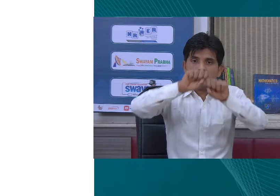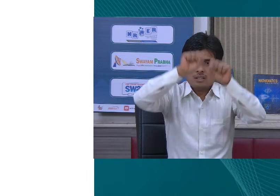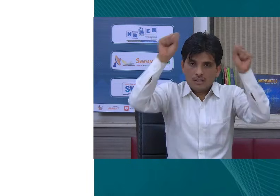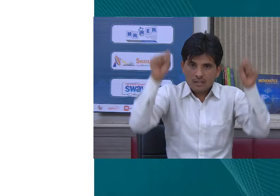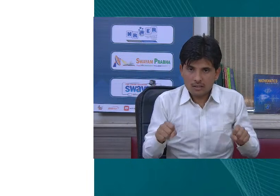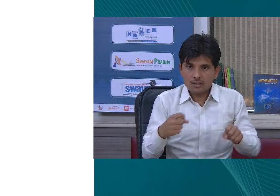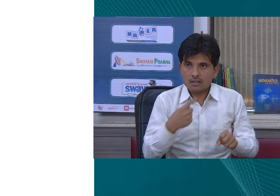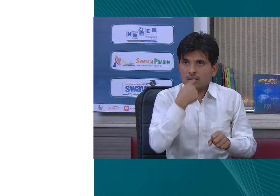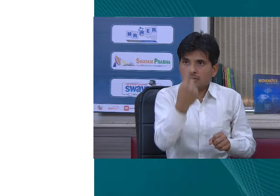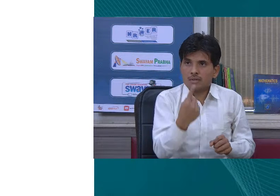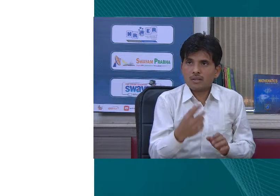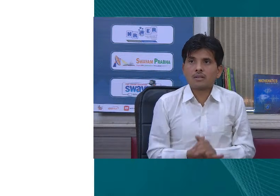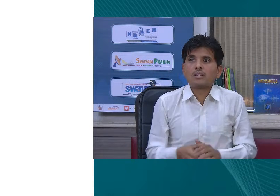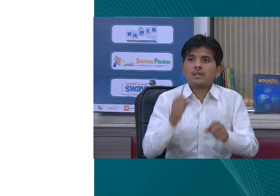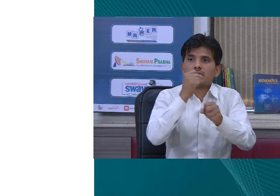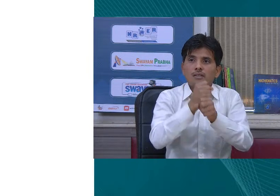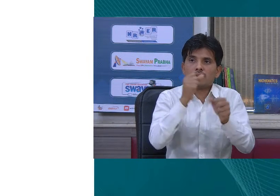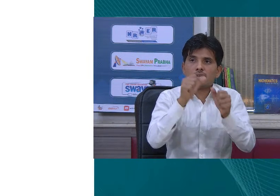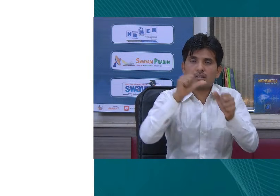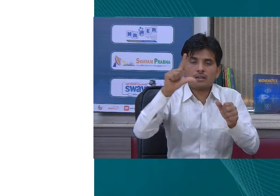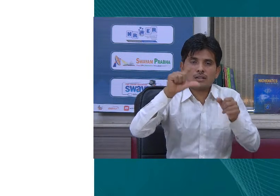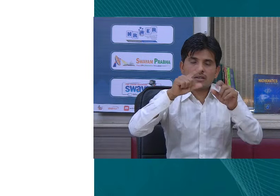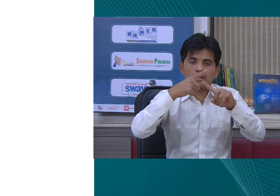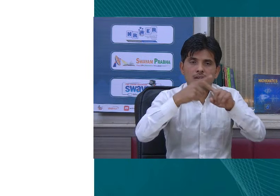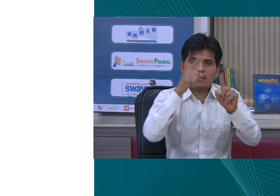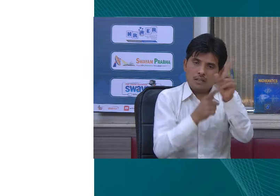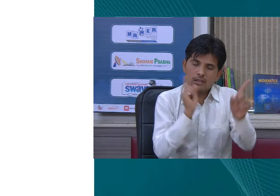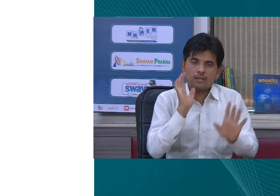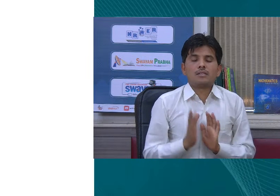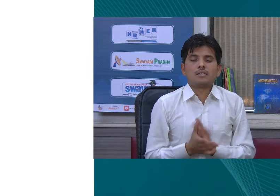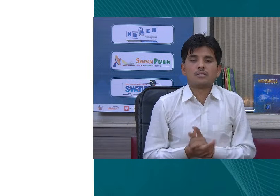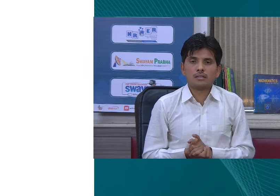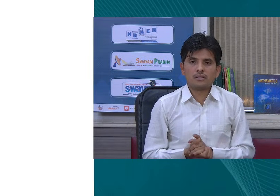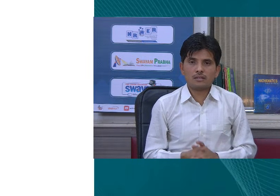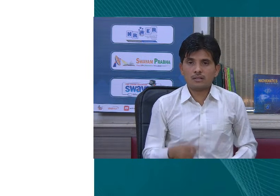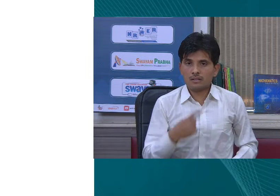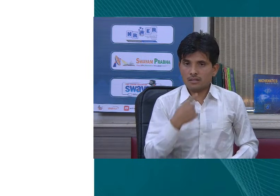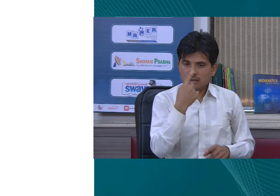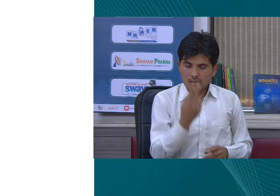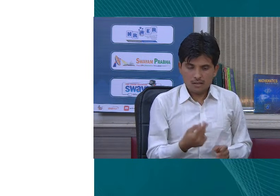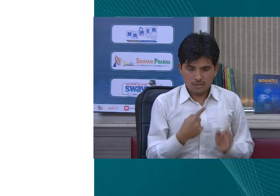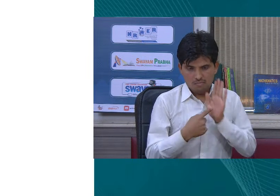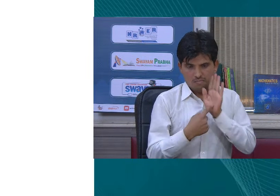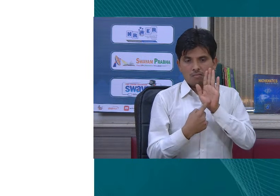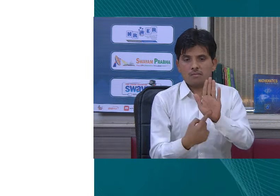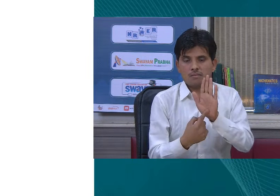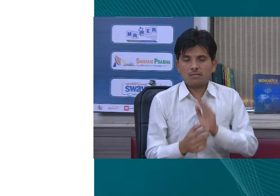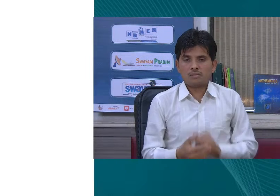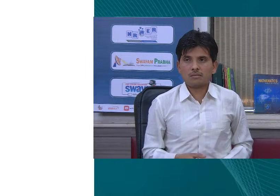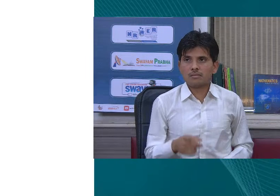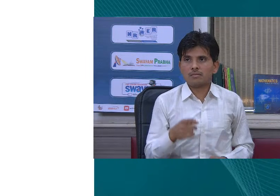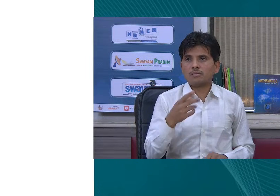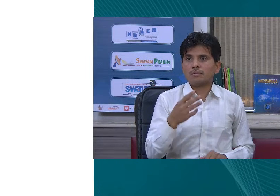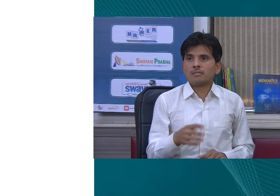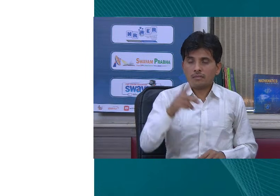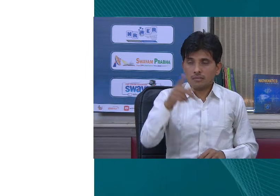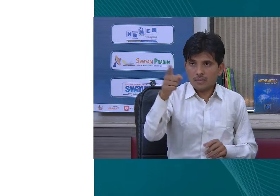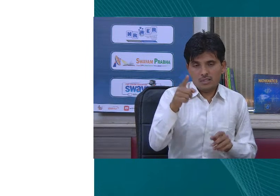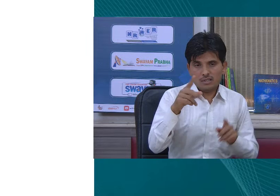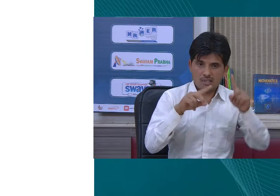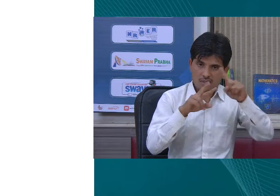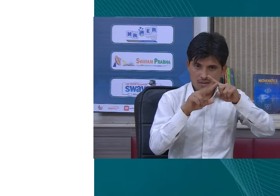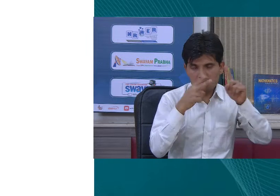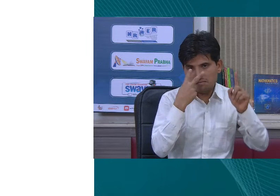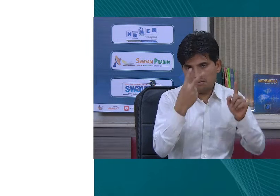मिल्की वे। We exist, our solar system is present in the galaxy called